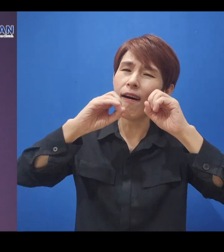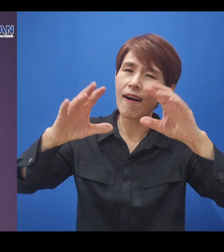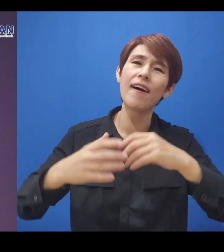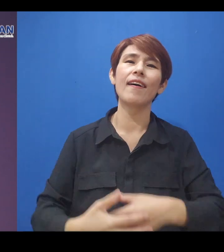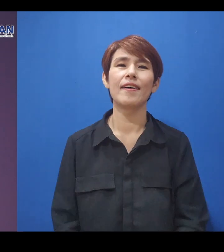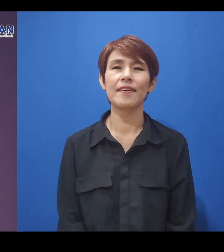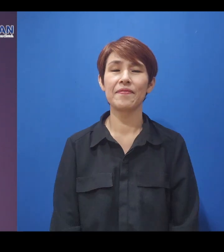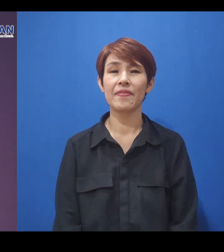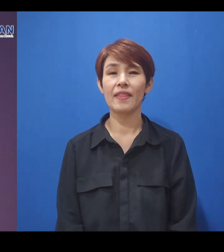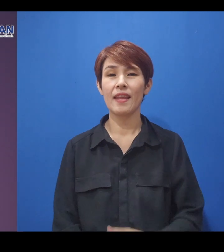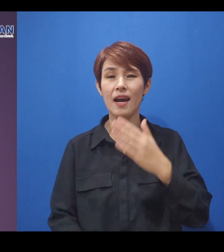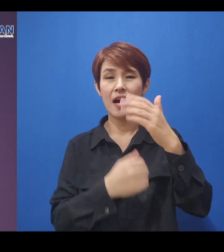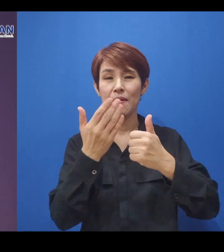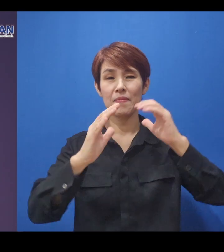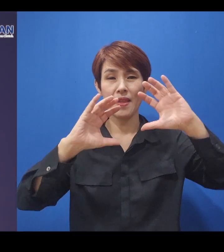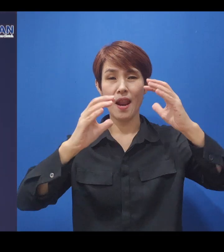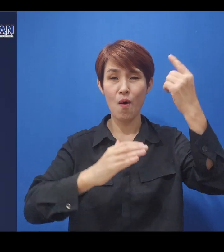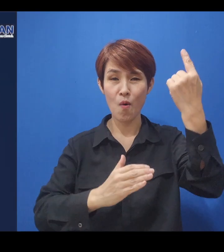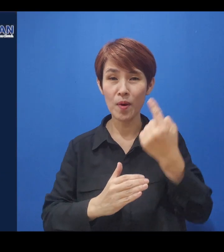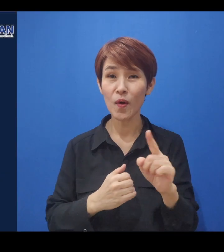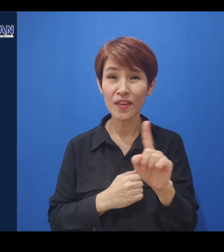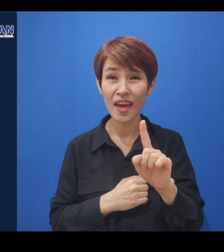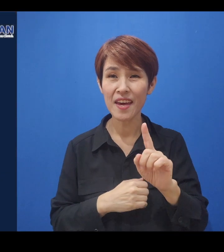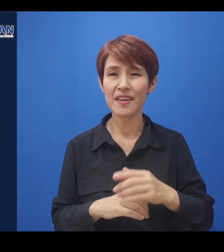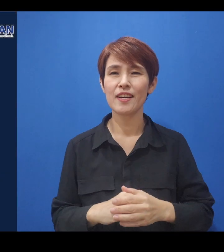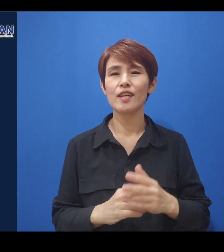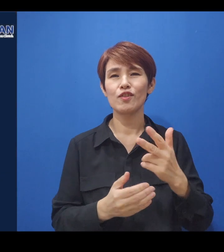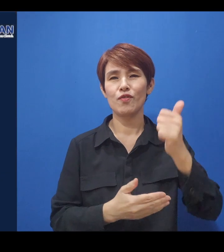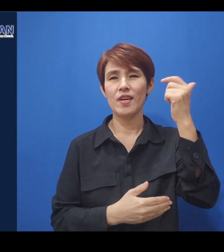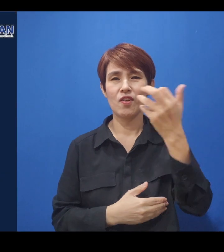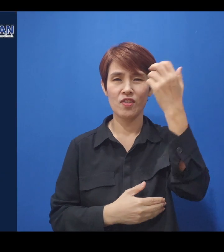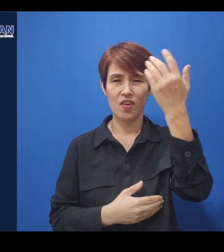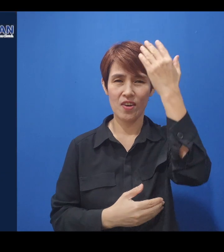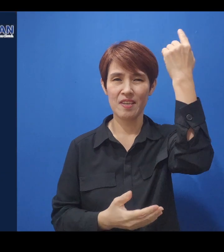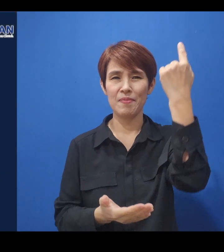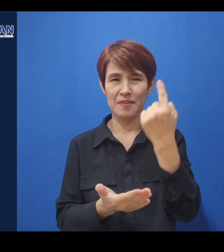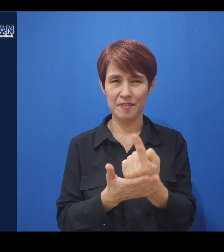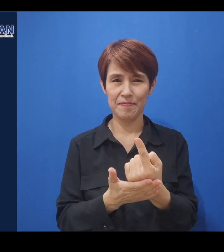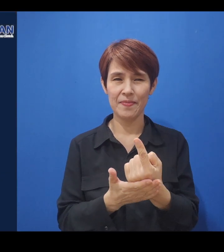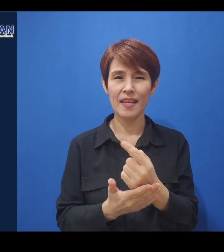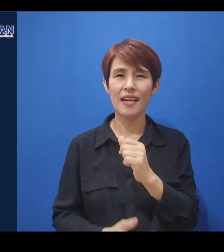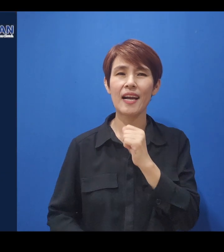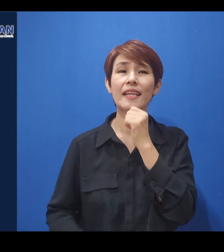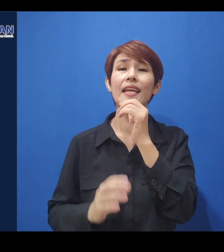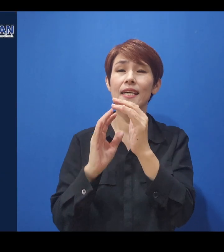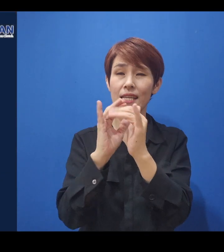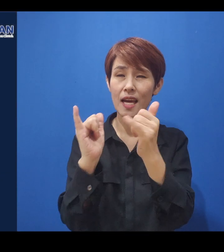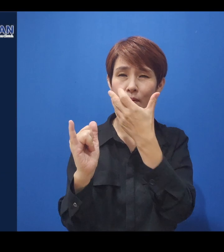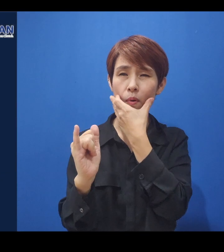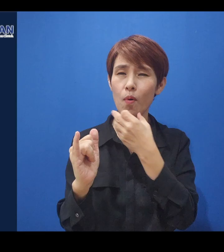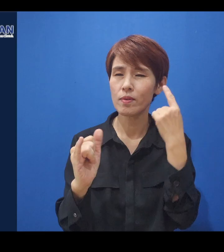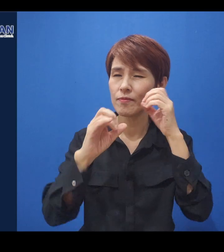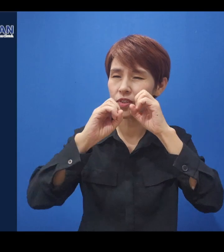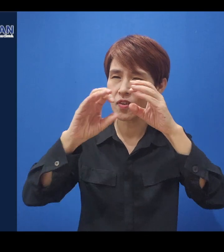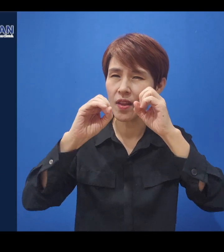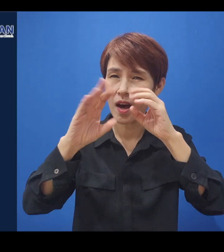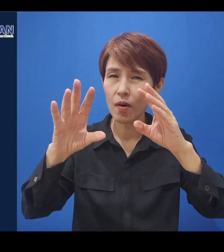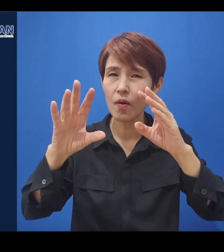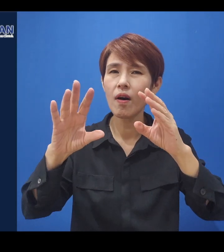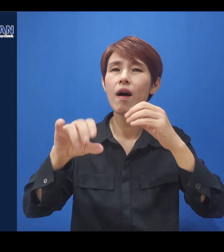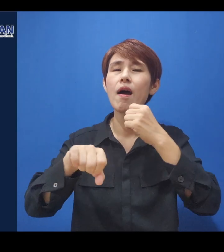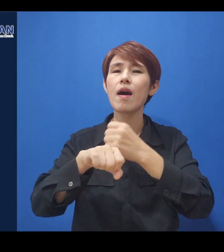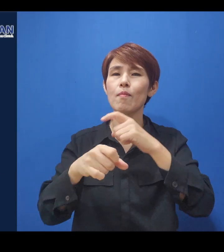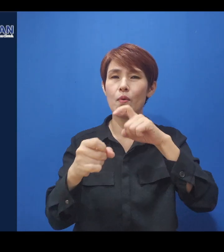하나님의 나라가 오면 어떻게 되는지 한번 확인할까요? 주의 성령이 내게 임하셨으니 이는 가난한 자에게 복음을